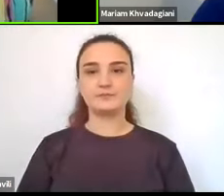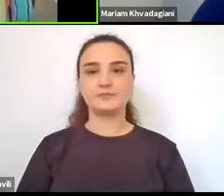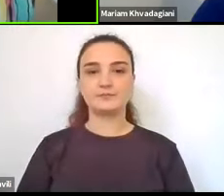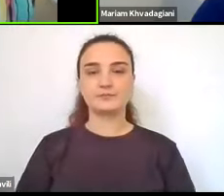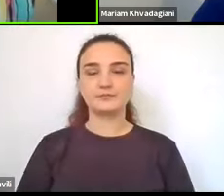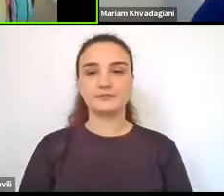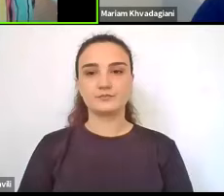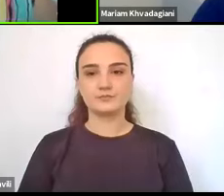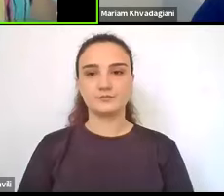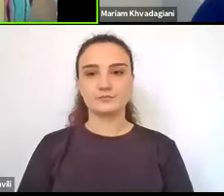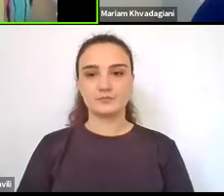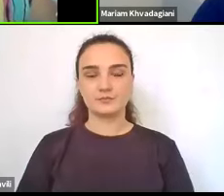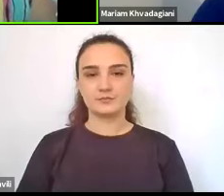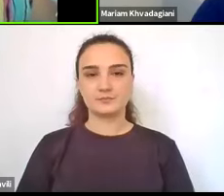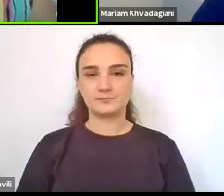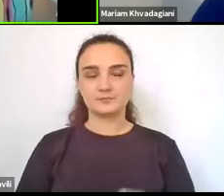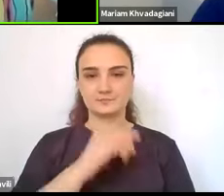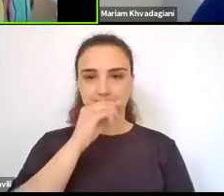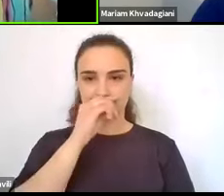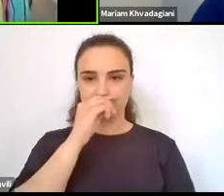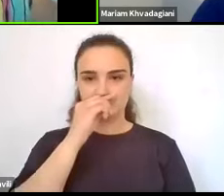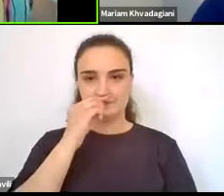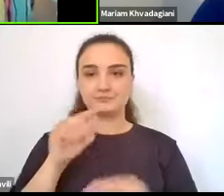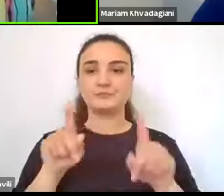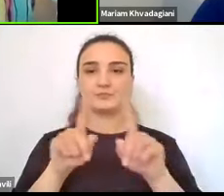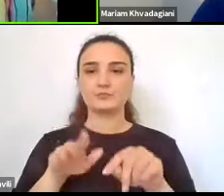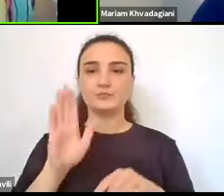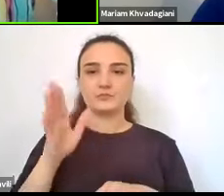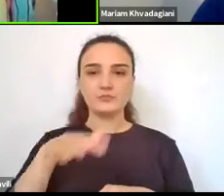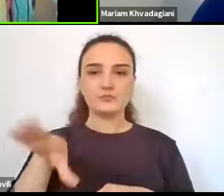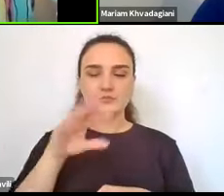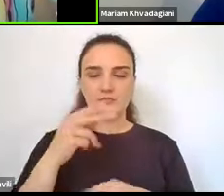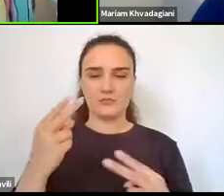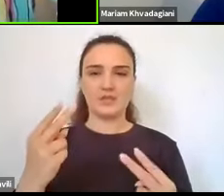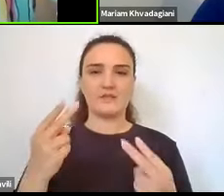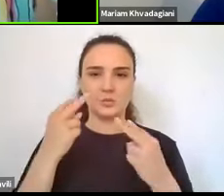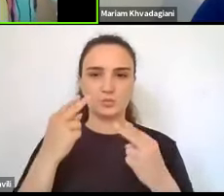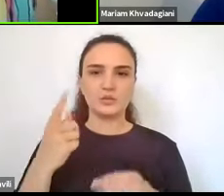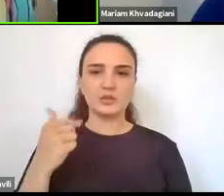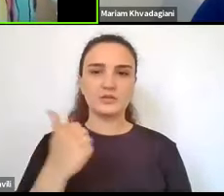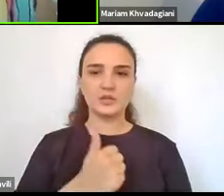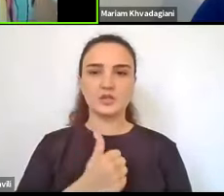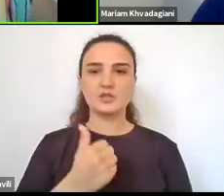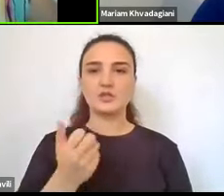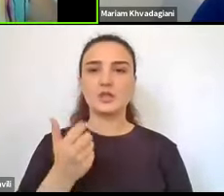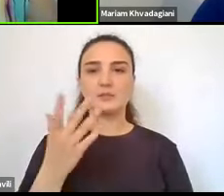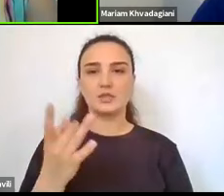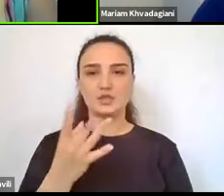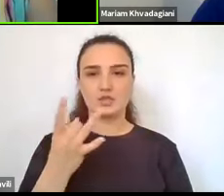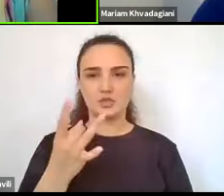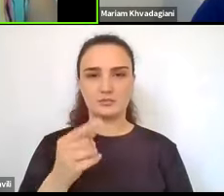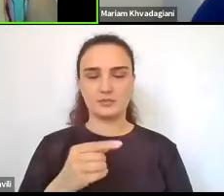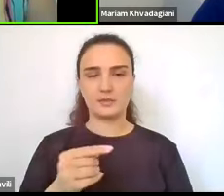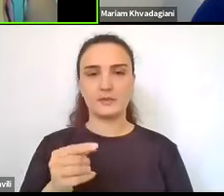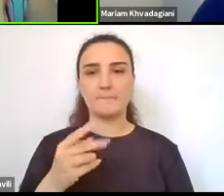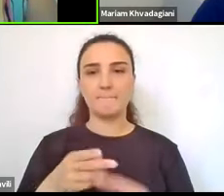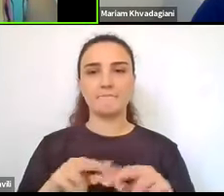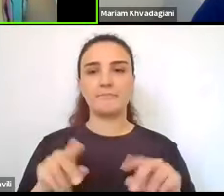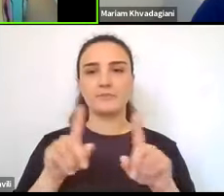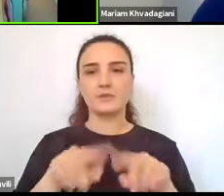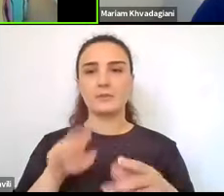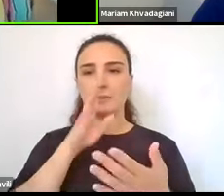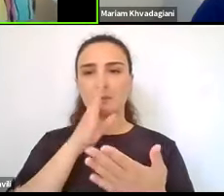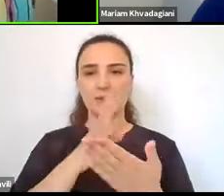შორის გაეცნობი და გეკნებათ საშუალება, რომ გვიყუროთ კვირაში რამდენიმეჯერ აი ესეთი